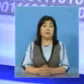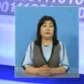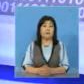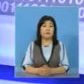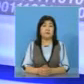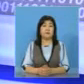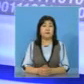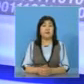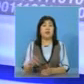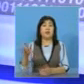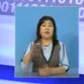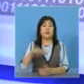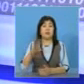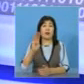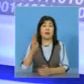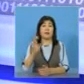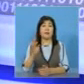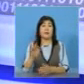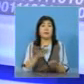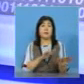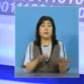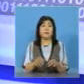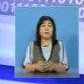Тақырып жалғаймыз. Республикалық әдеби шараға